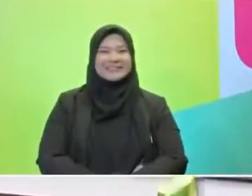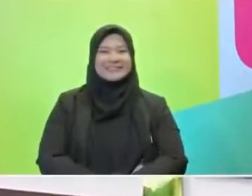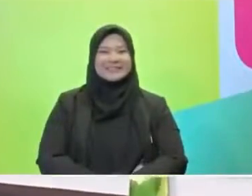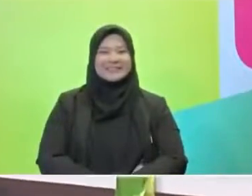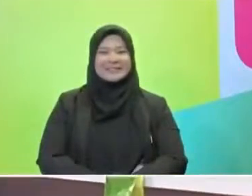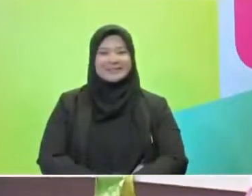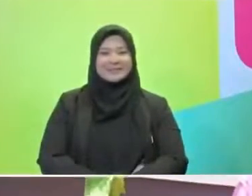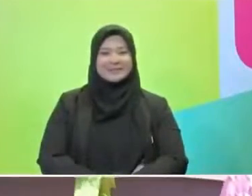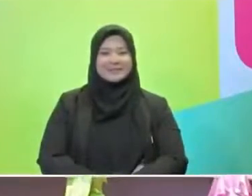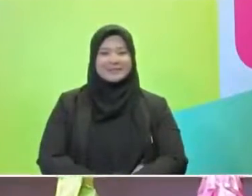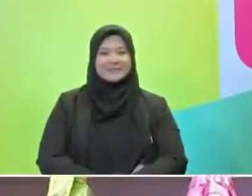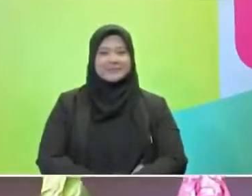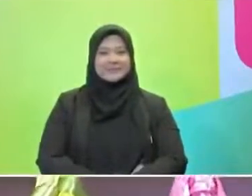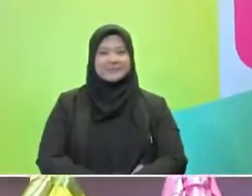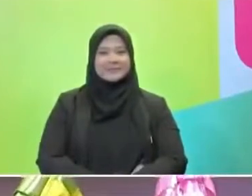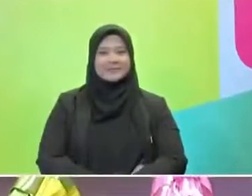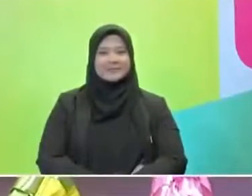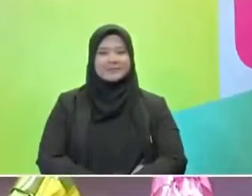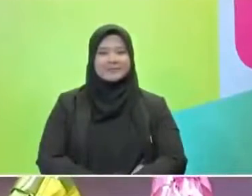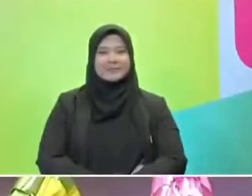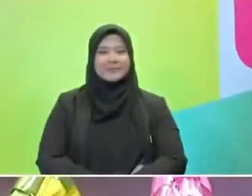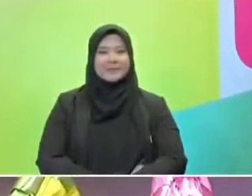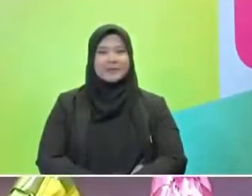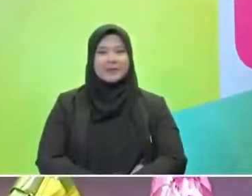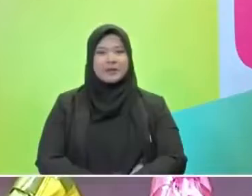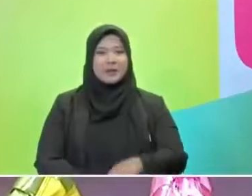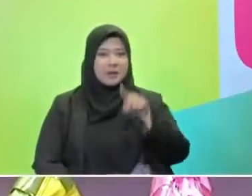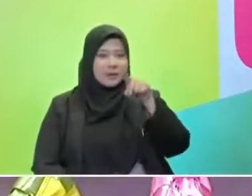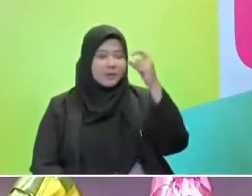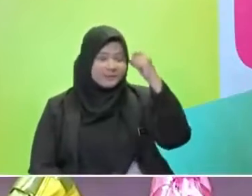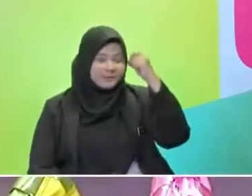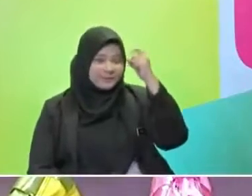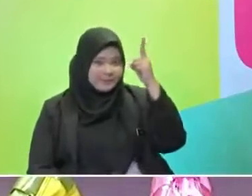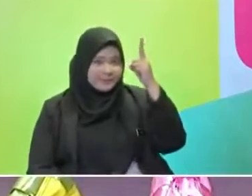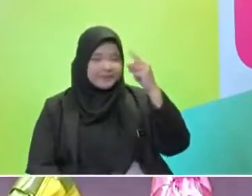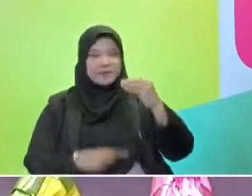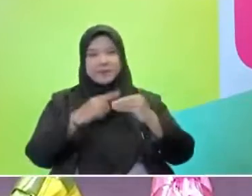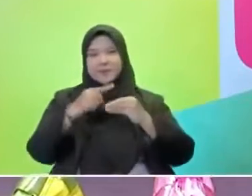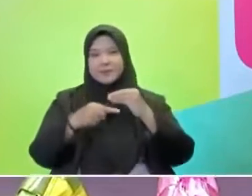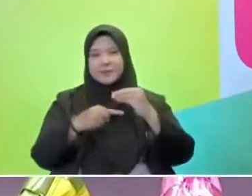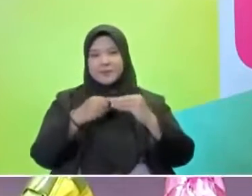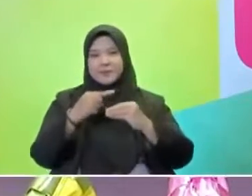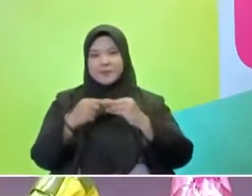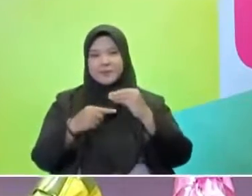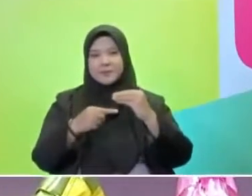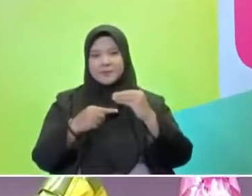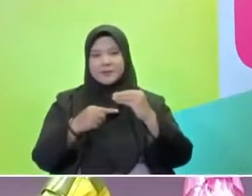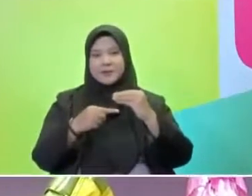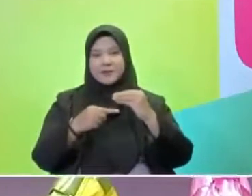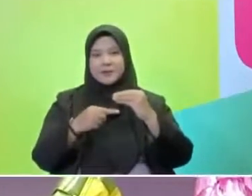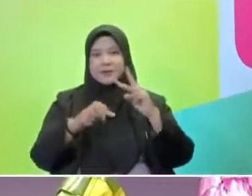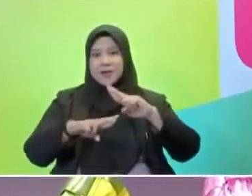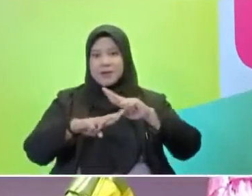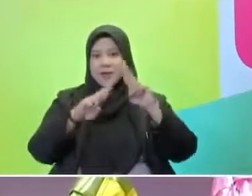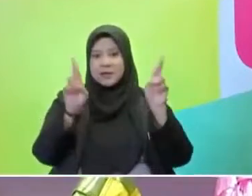ni. Baik, cikgu. Okey. Sekarang ni kita dah jawab ke 6-6